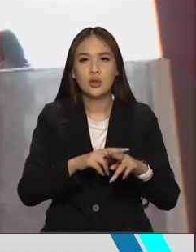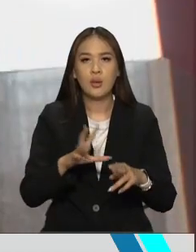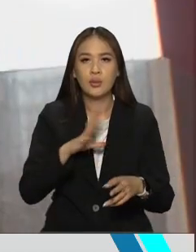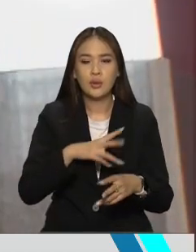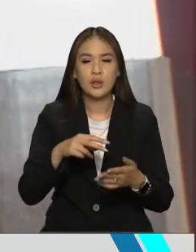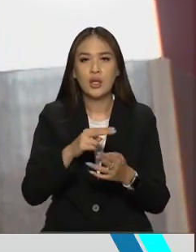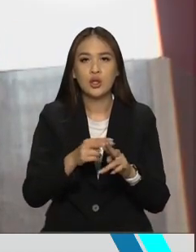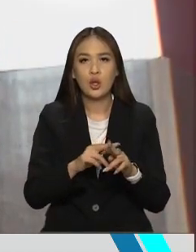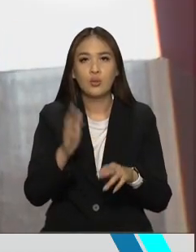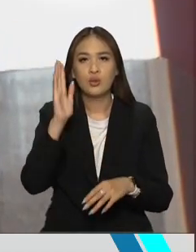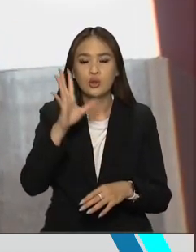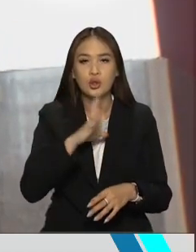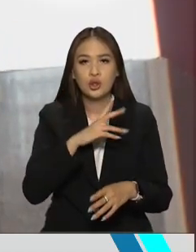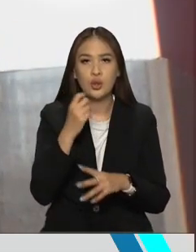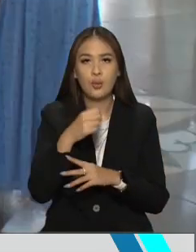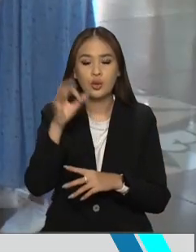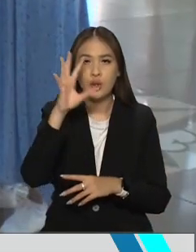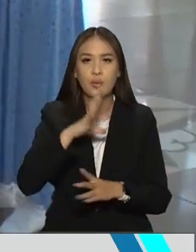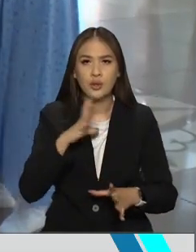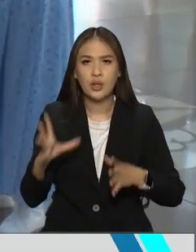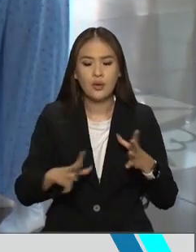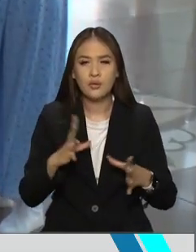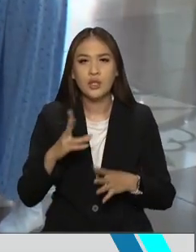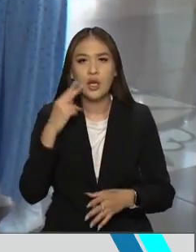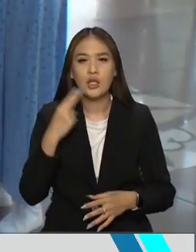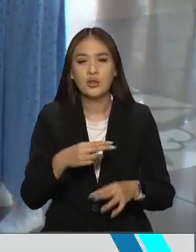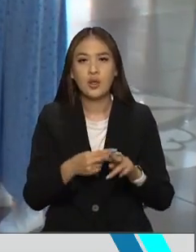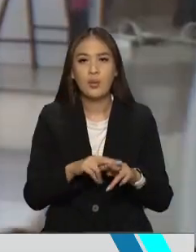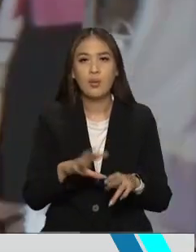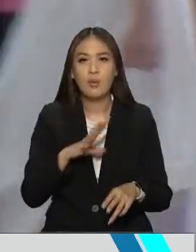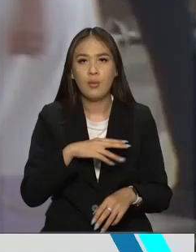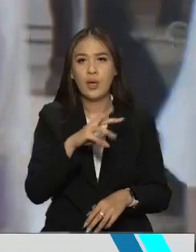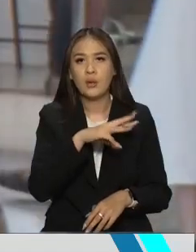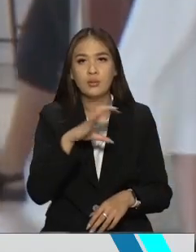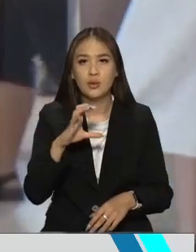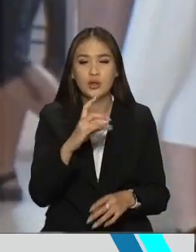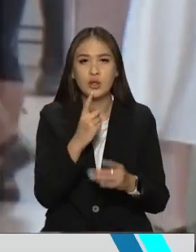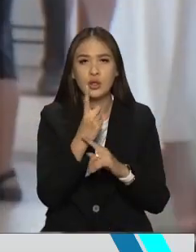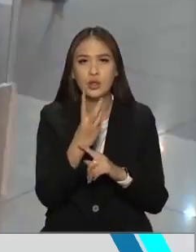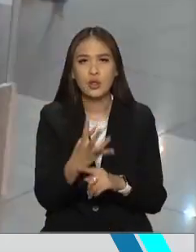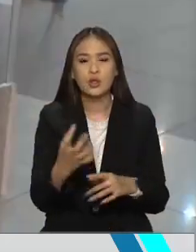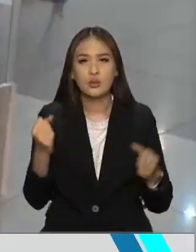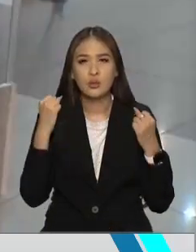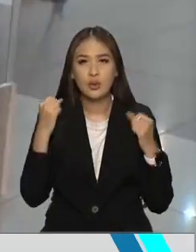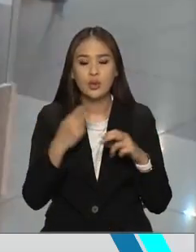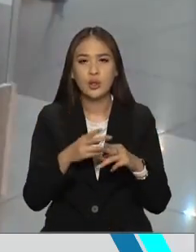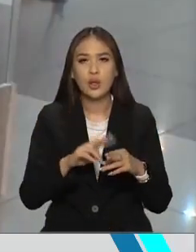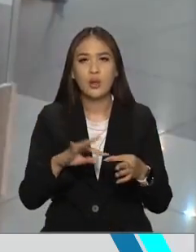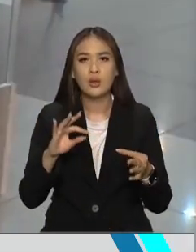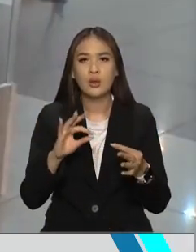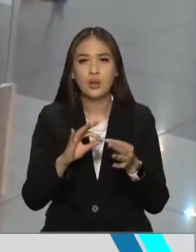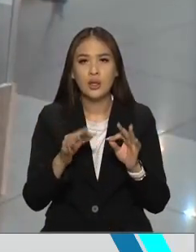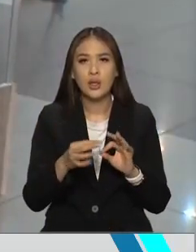свои ежедневные тренировки Она довела до совершенства стала мастером сразу в нескольких видах спорта Это легкая атлетика